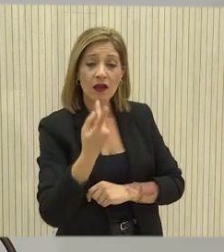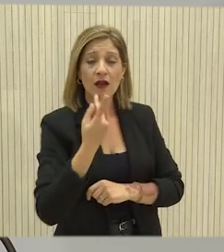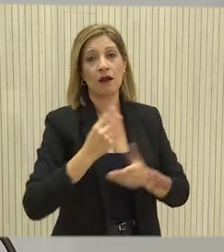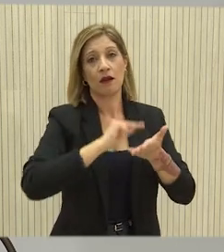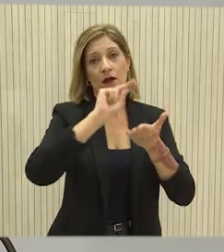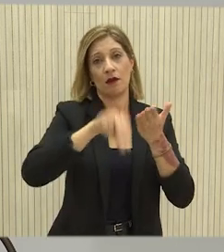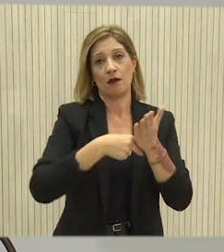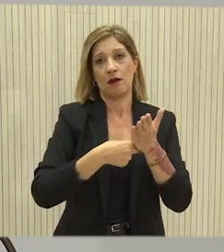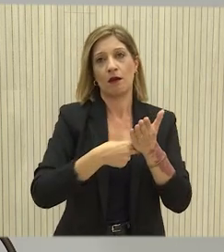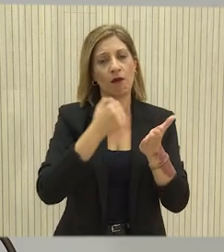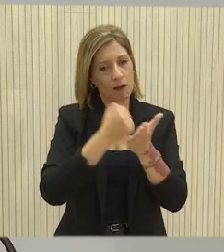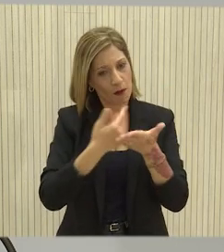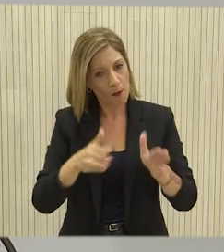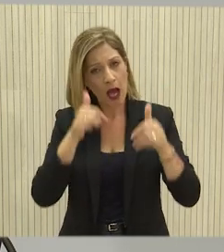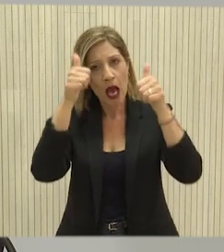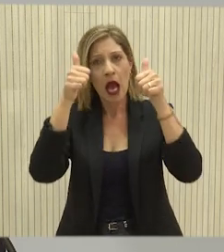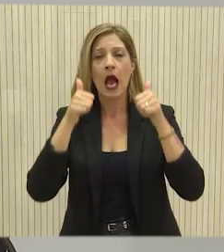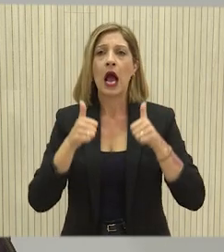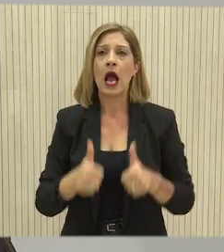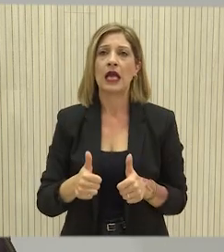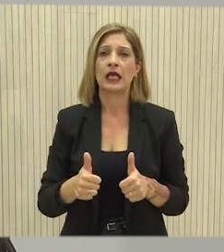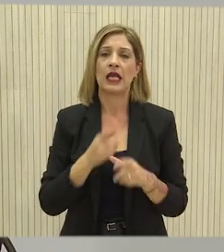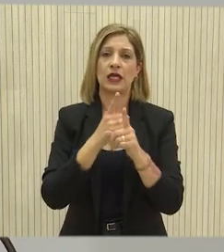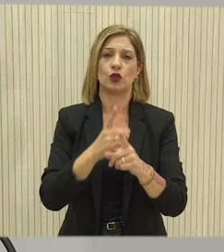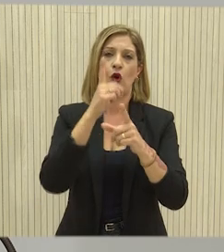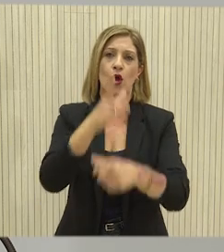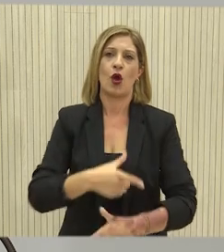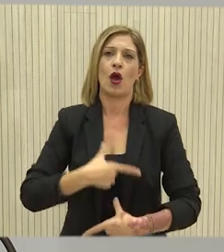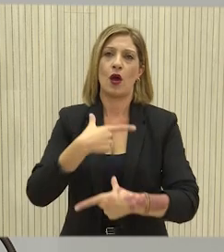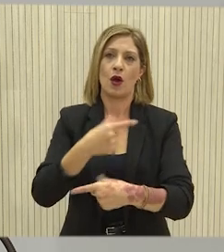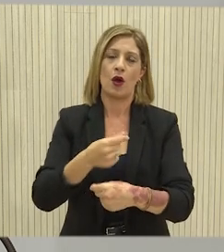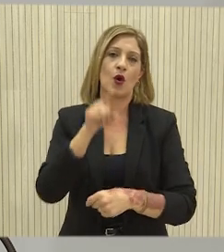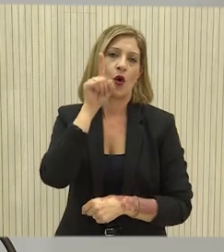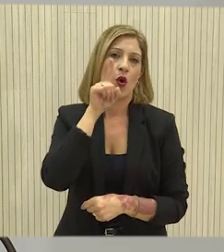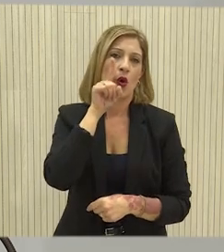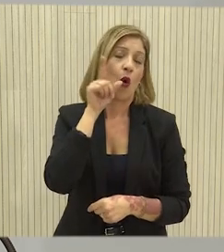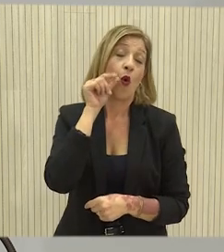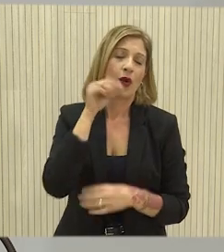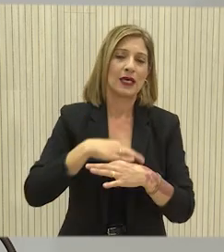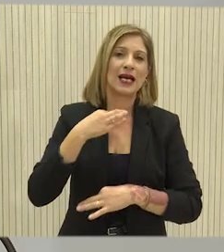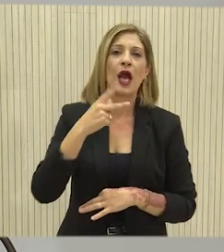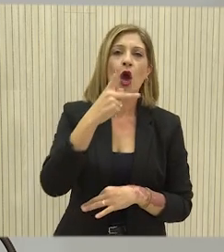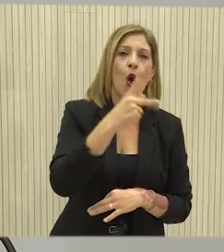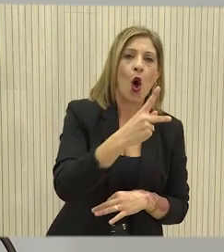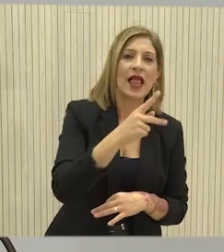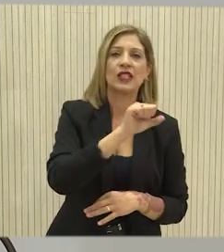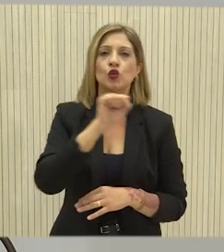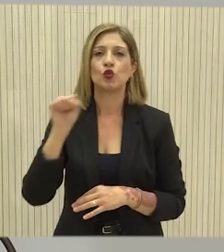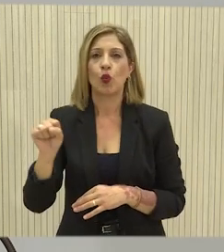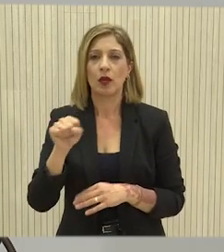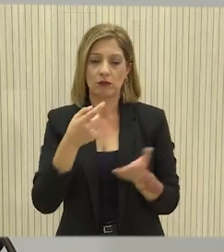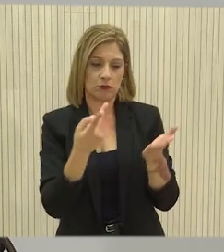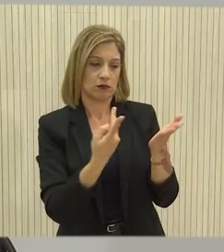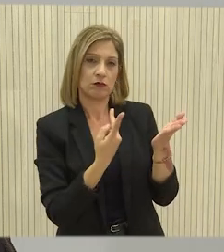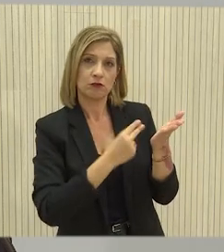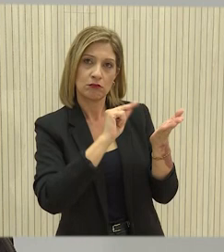εκδοθεί και σχετική ανακοίνωση από τον ίδιο τον ειδικό αντιπρόσωπο στην Κύπρο, τον κύριο Colin Stewart. Βάσει αυτής της συναντήληψης, προνοείται